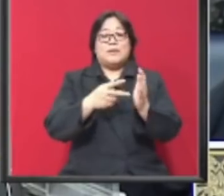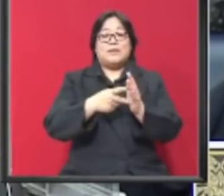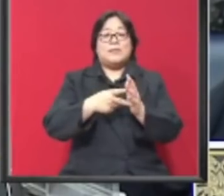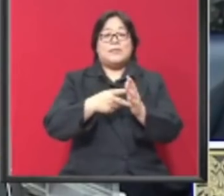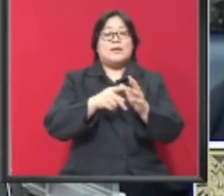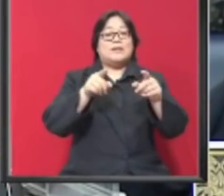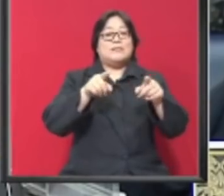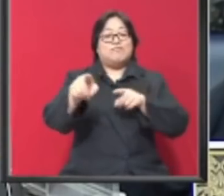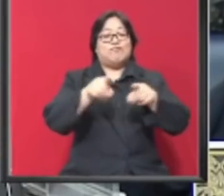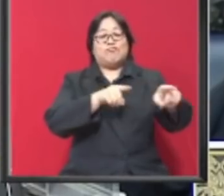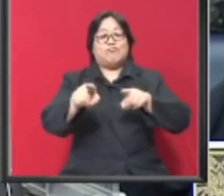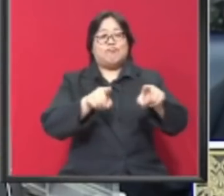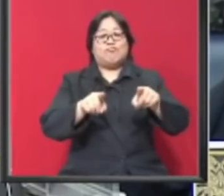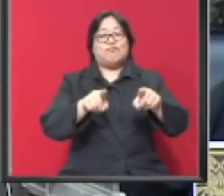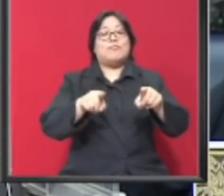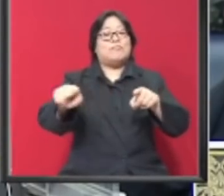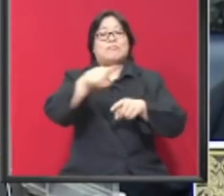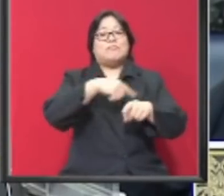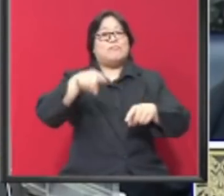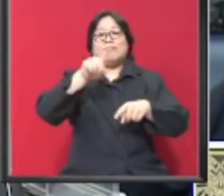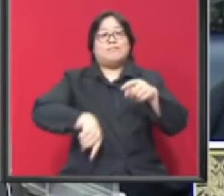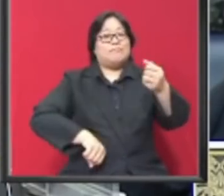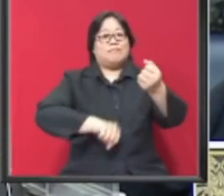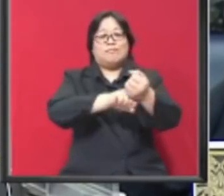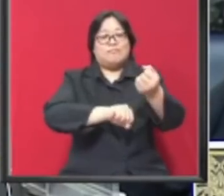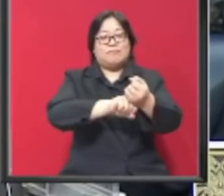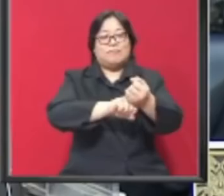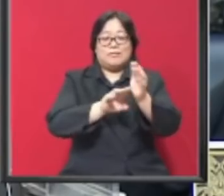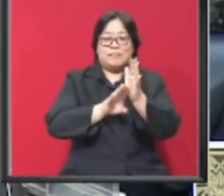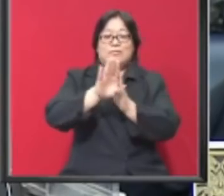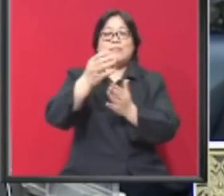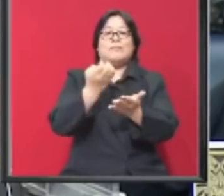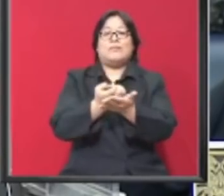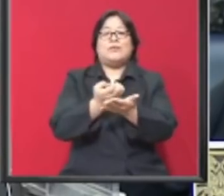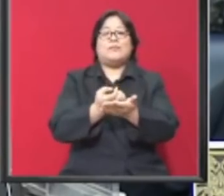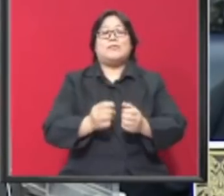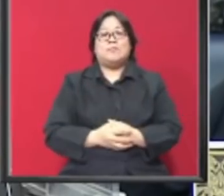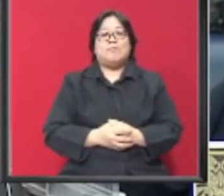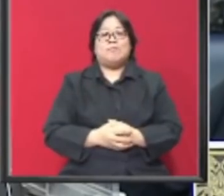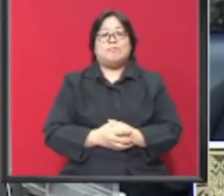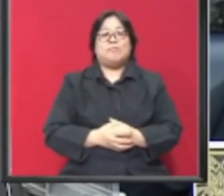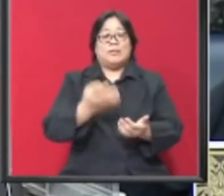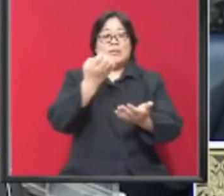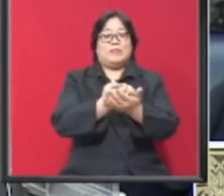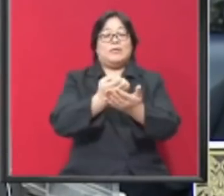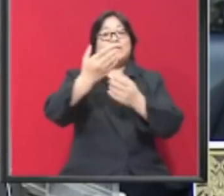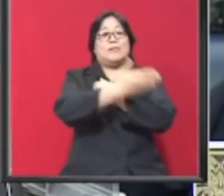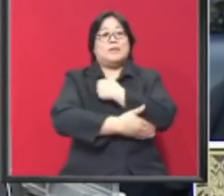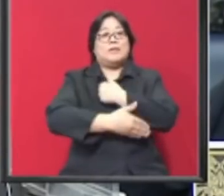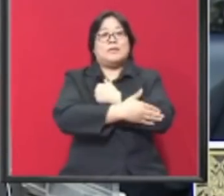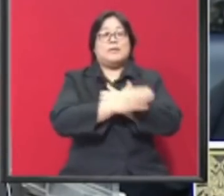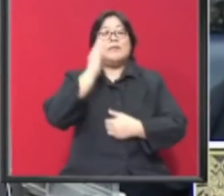productivity mereka tidak dapat menyumbang kepada ekonomi ekonomi negara